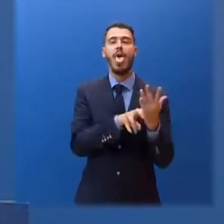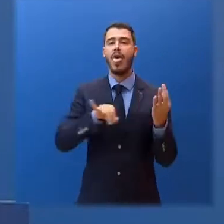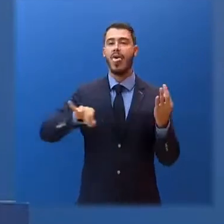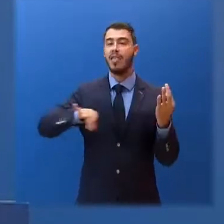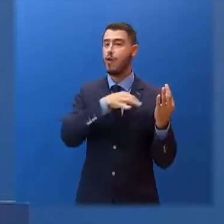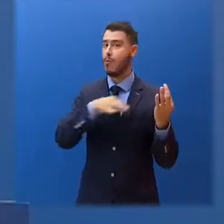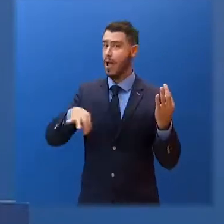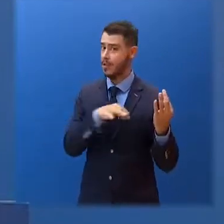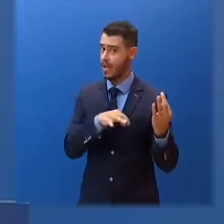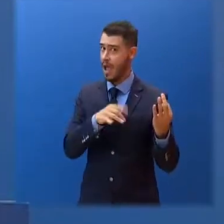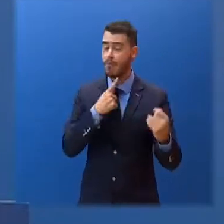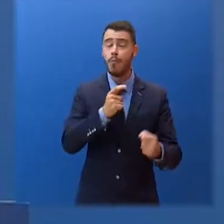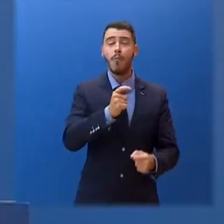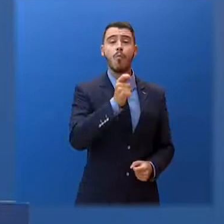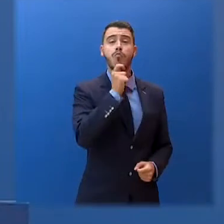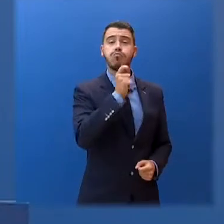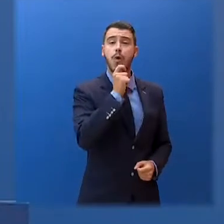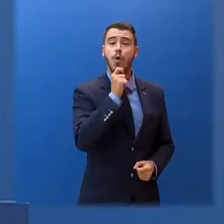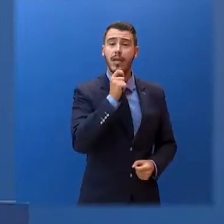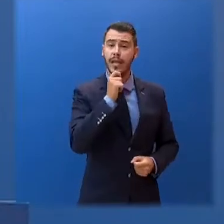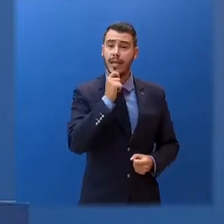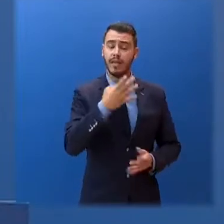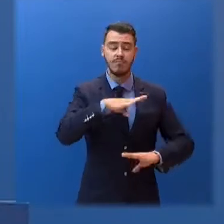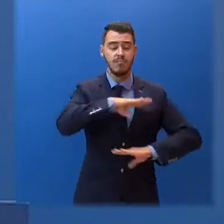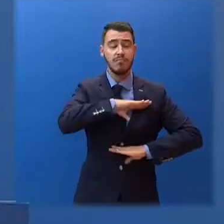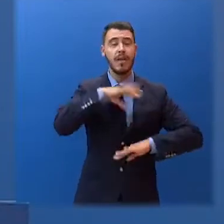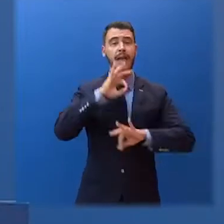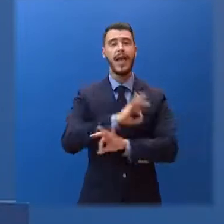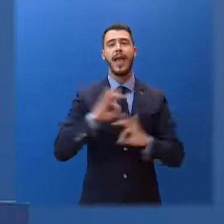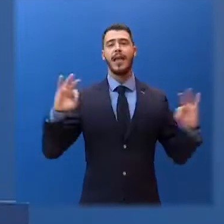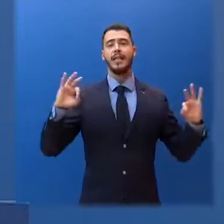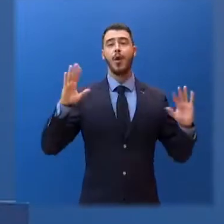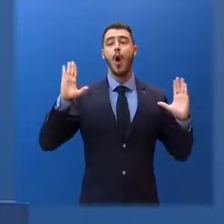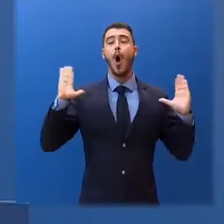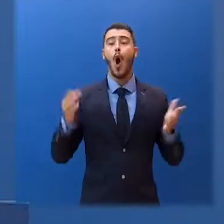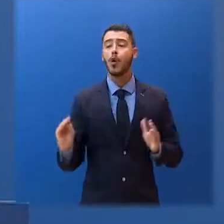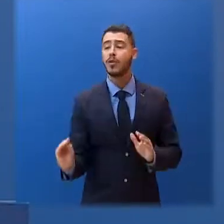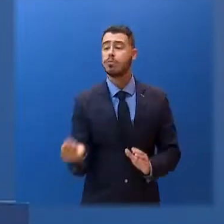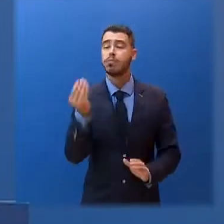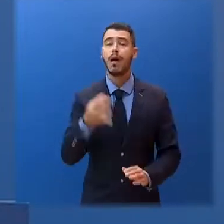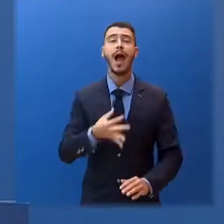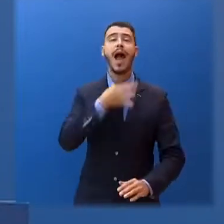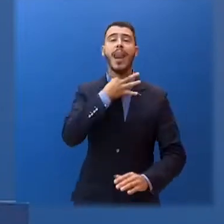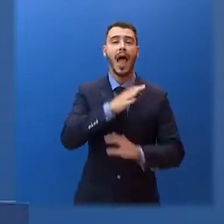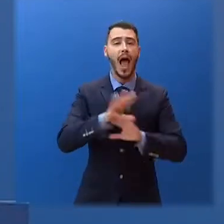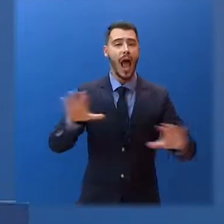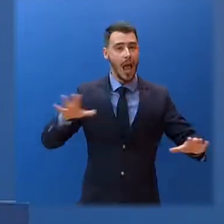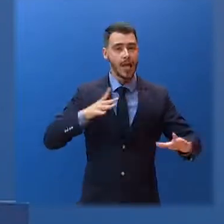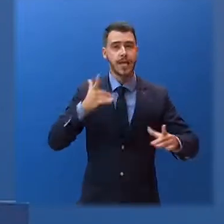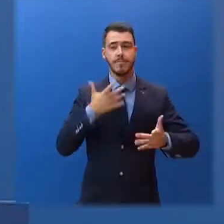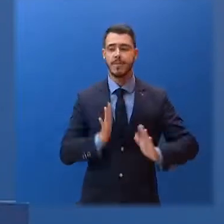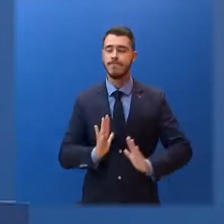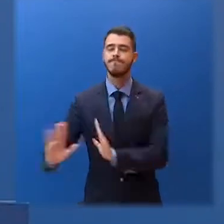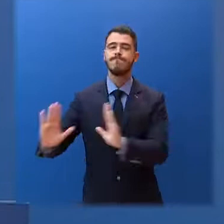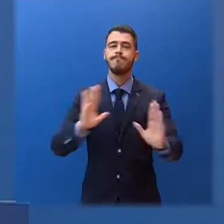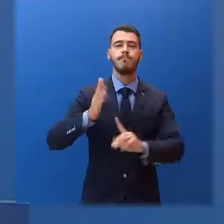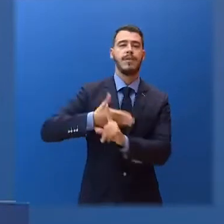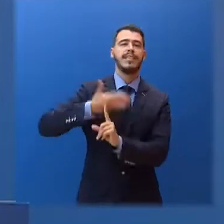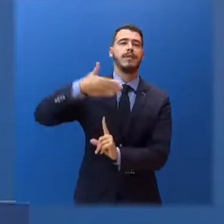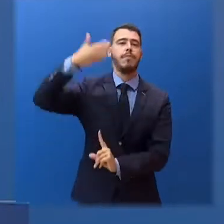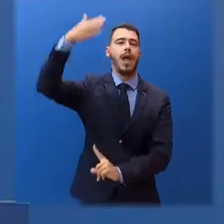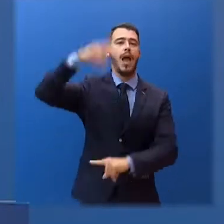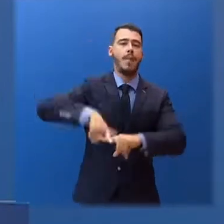ετοιμότητα, αποφασισμένοι να κάνουμε ό,τι χρειαστεί για την προστασία των κυριαρχικών μας δικαιωμάτων. Θέλουμε, και το αποδείξαμε υπογράφοντας